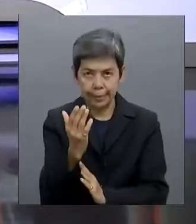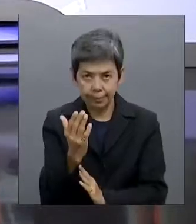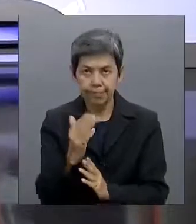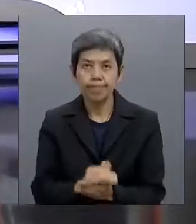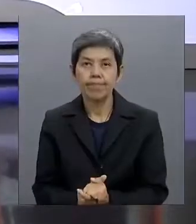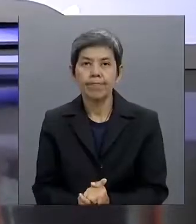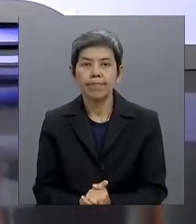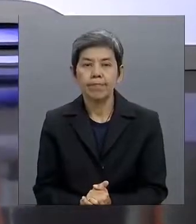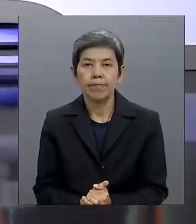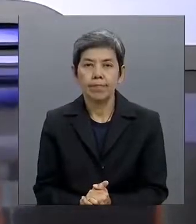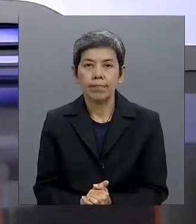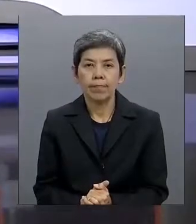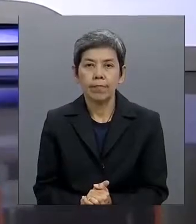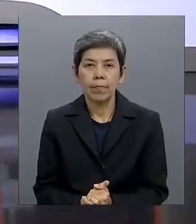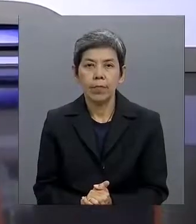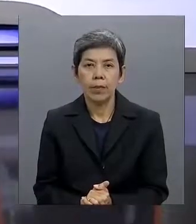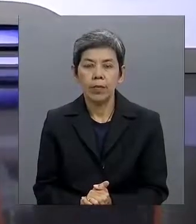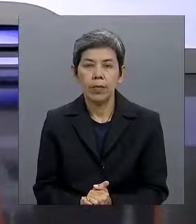ะ